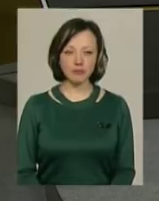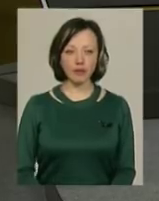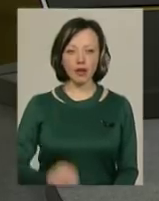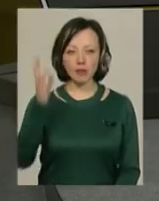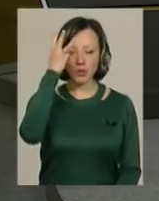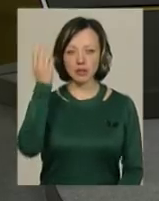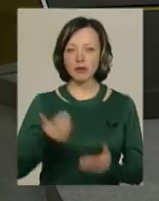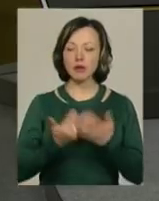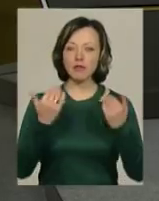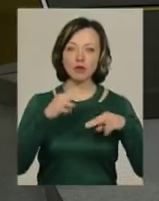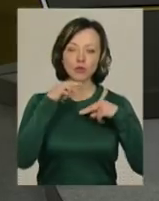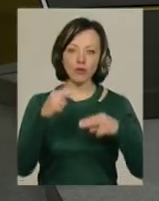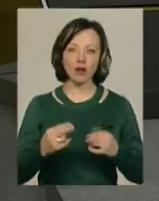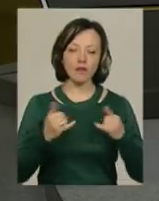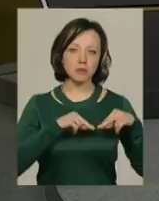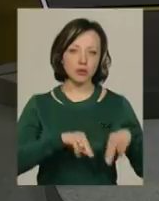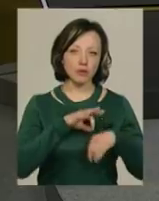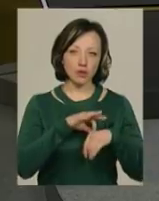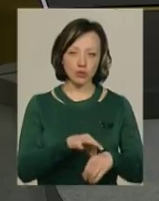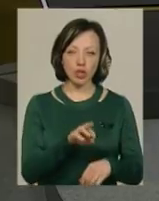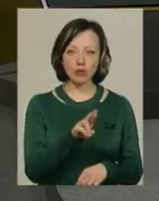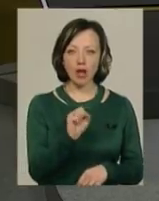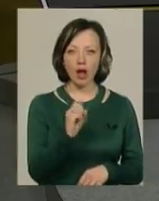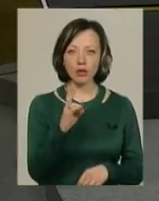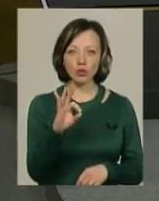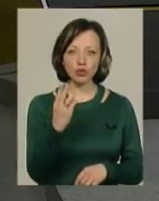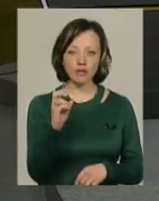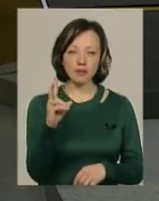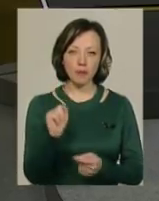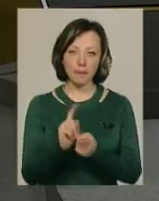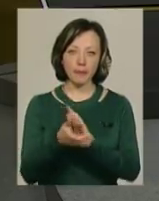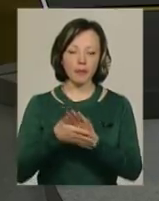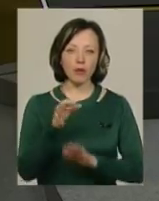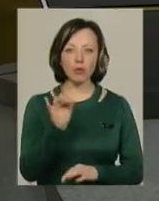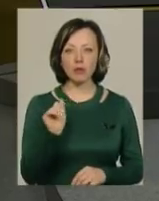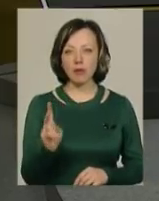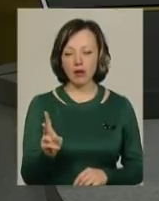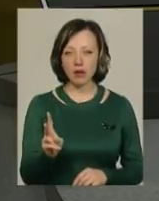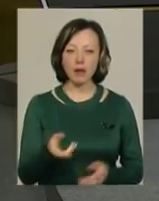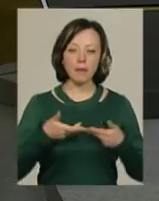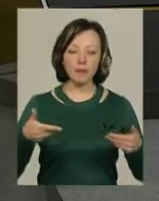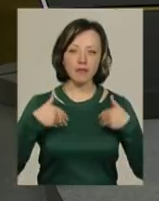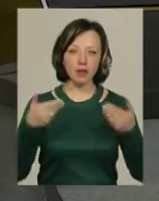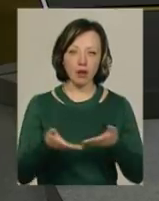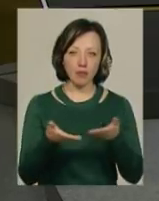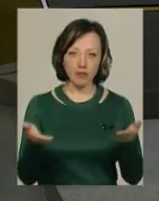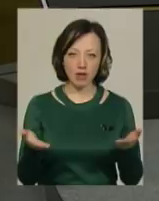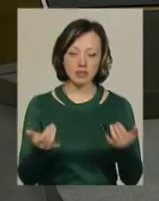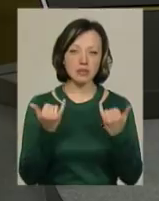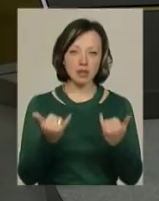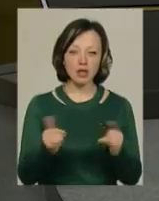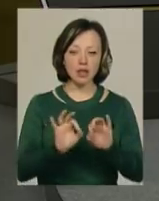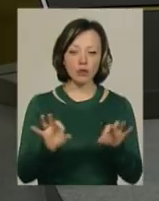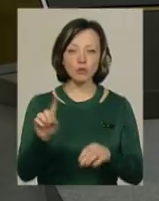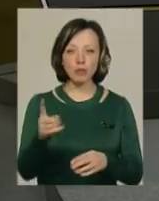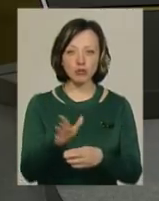Подільська панорама до вашої уваги. В студії працюють ведуча Ярослава Антошевська, перекладач на жестову мову Ольга Рибак. Ми вітаємо вас. І зараз